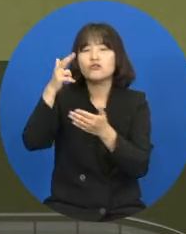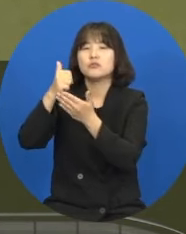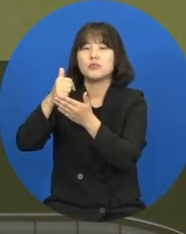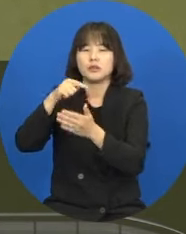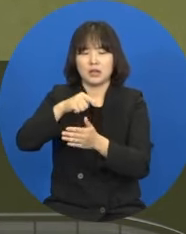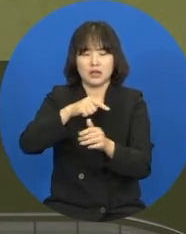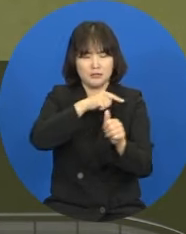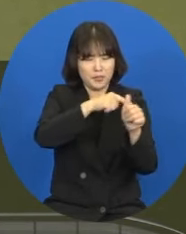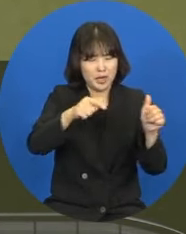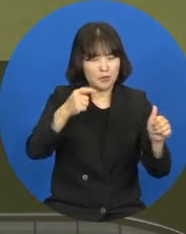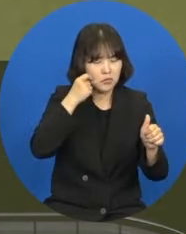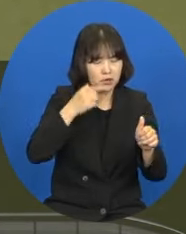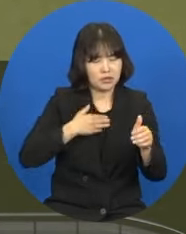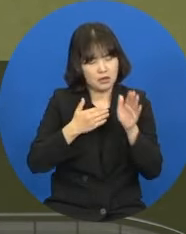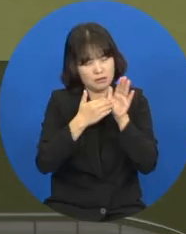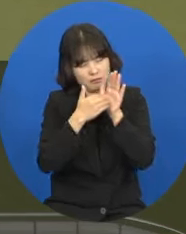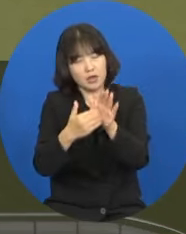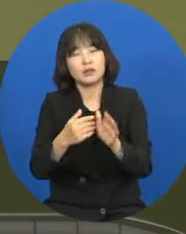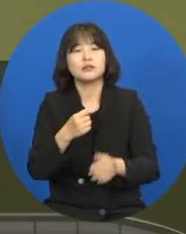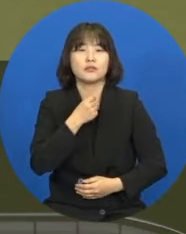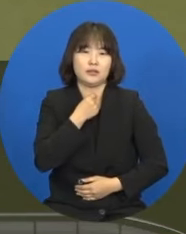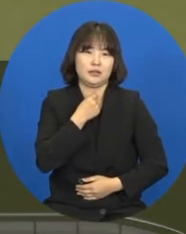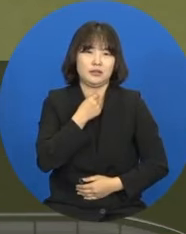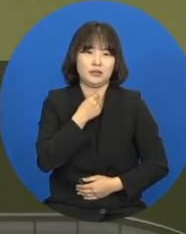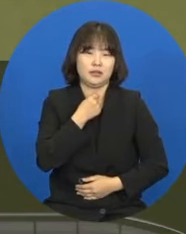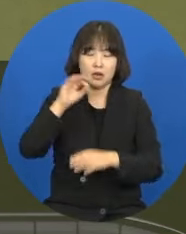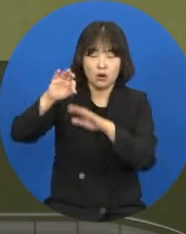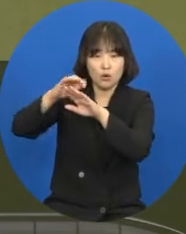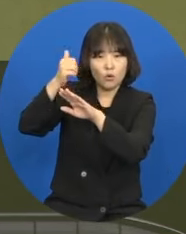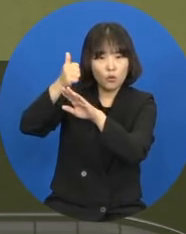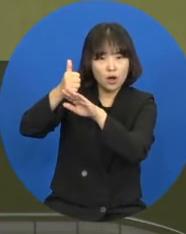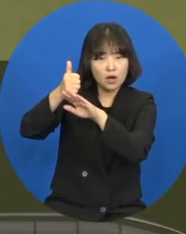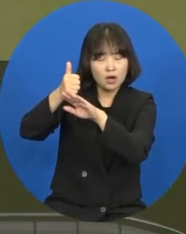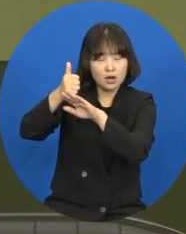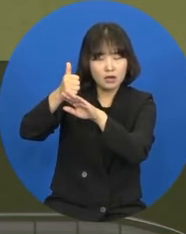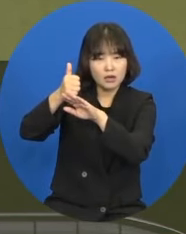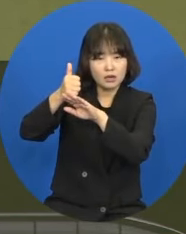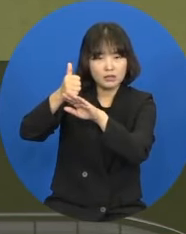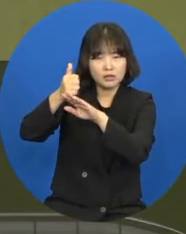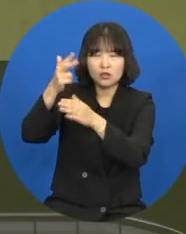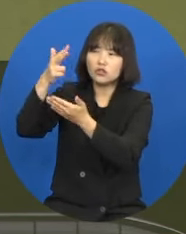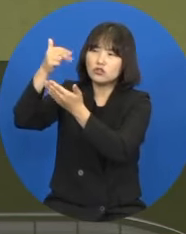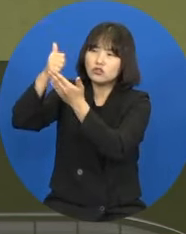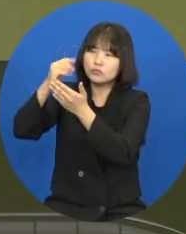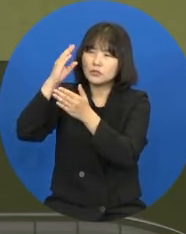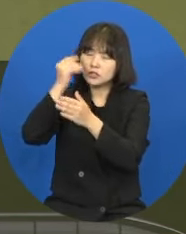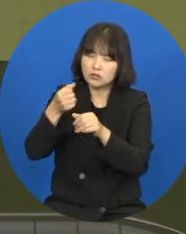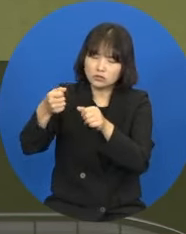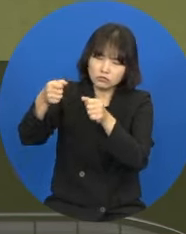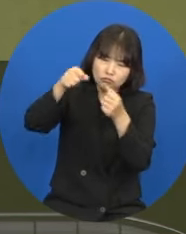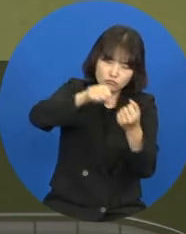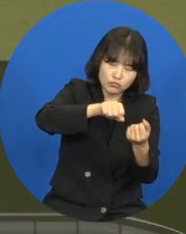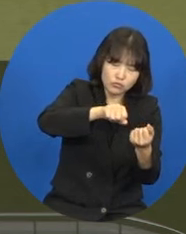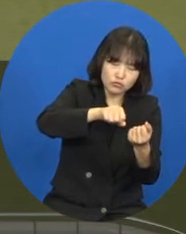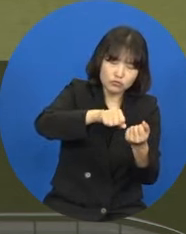일을 하지 못하도록 나를 막아 주시기를 바란다 왕은 바로 주님께서 기름 부어 세우신 분이기